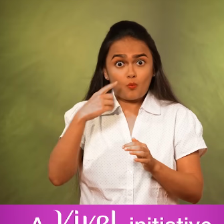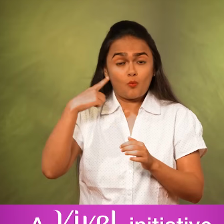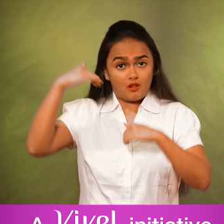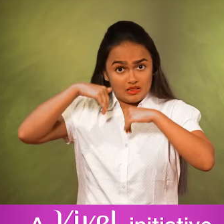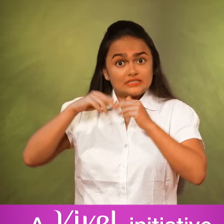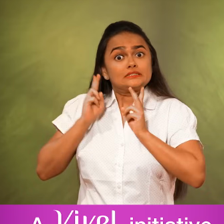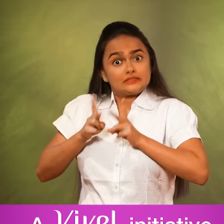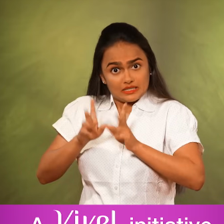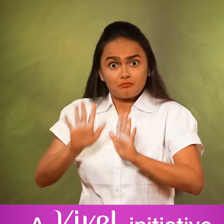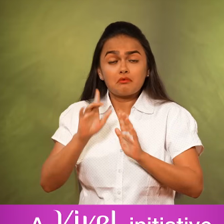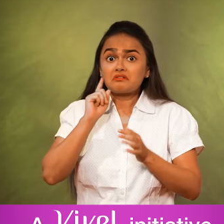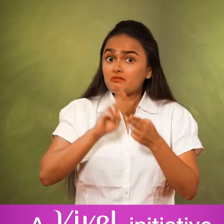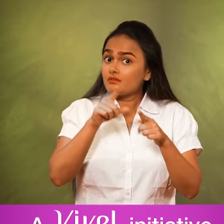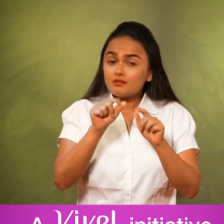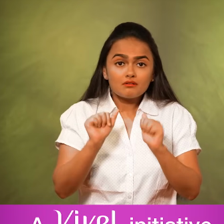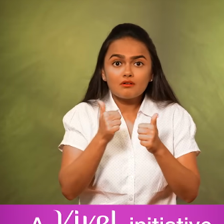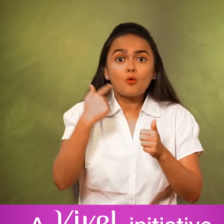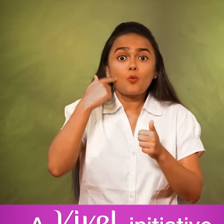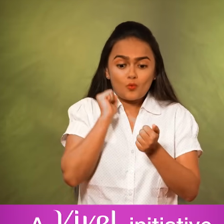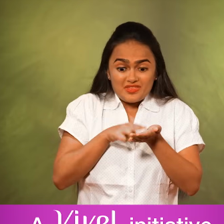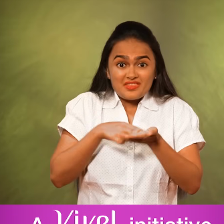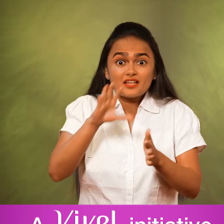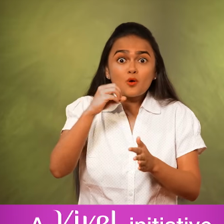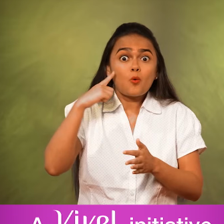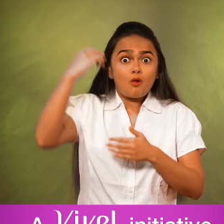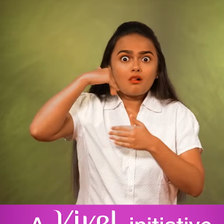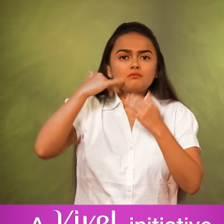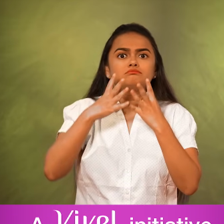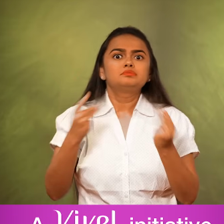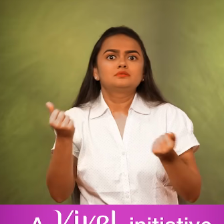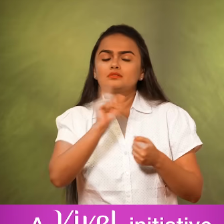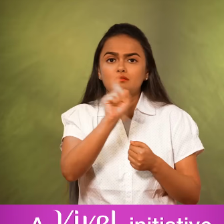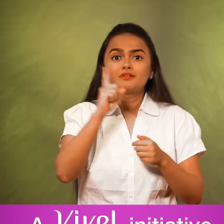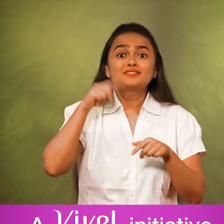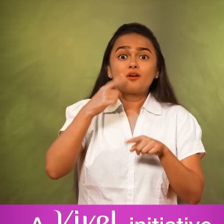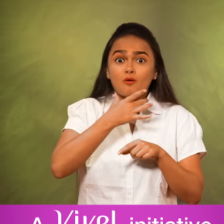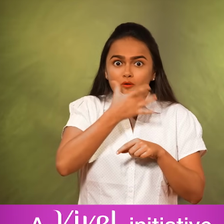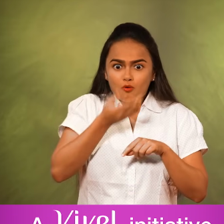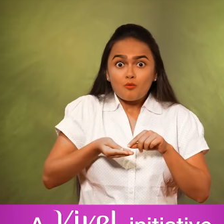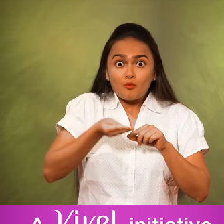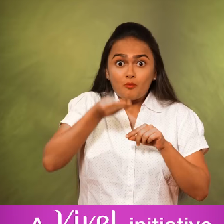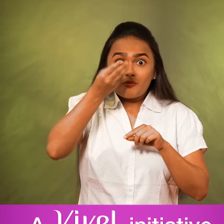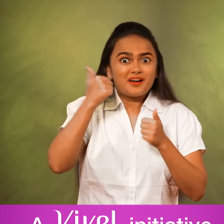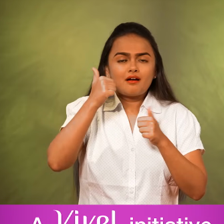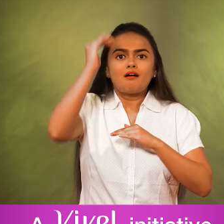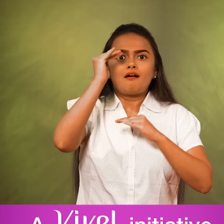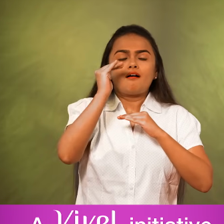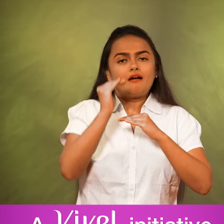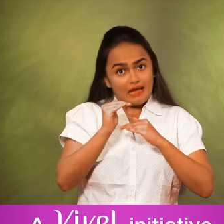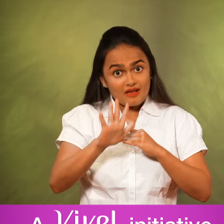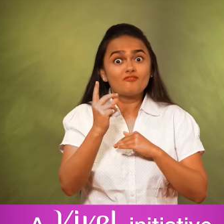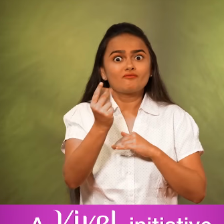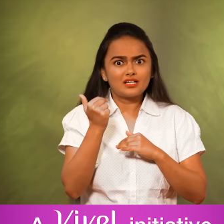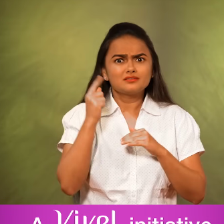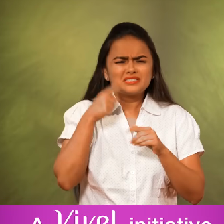use करें जिससे आपका जो face का natural oils है वो बना रहे. Otherwise your skin loses its natural skin barrier. इससे आपका जो